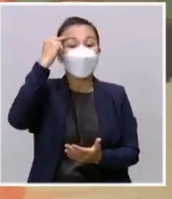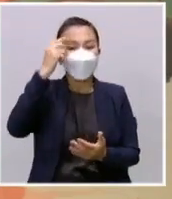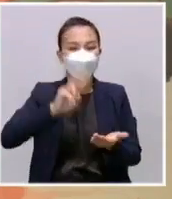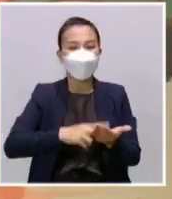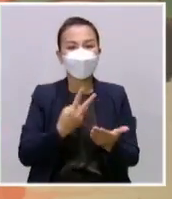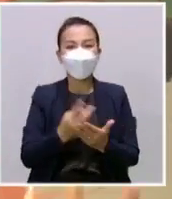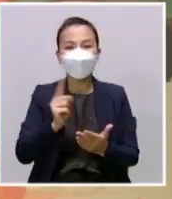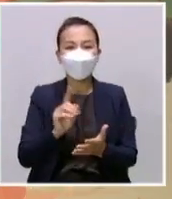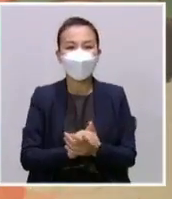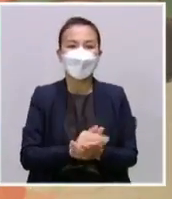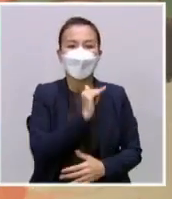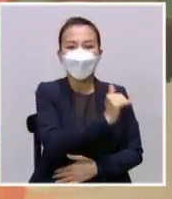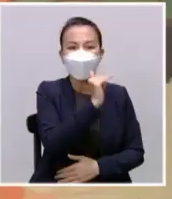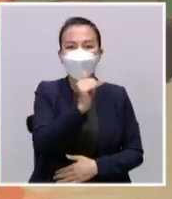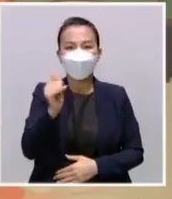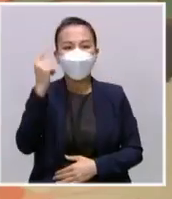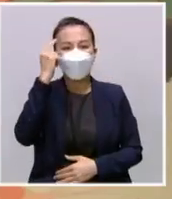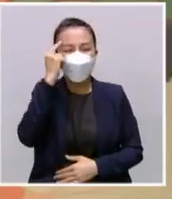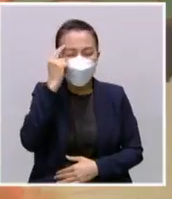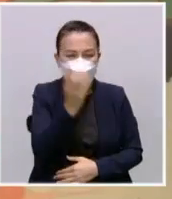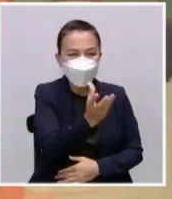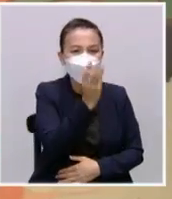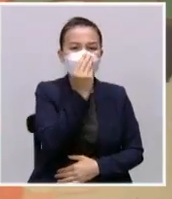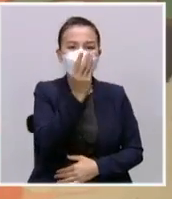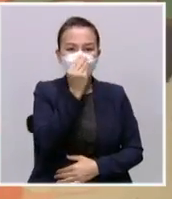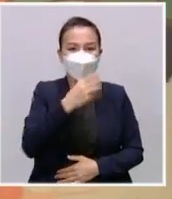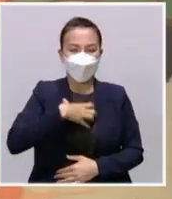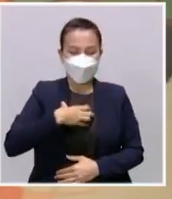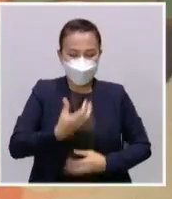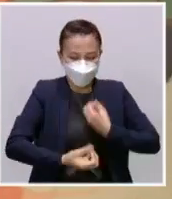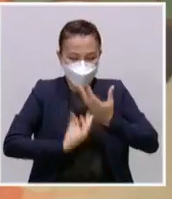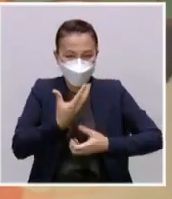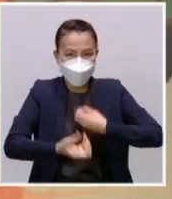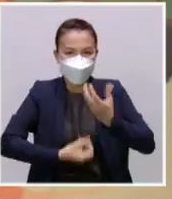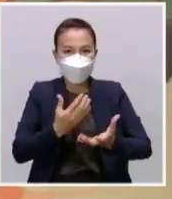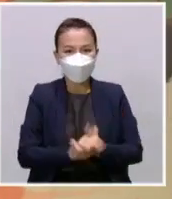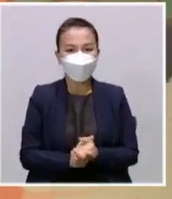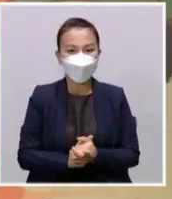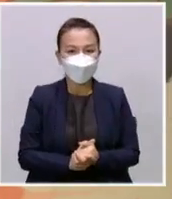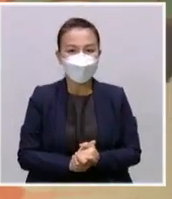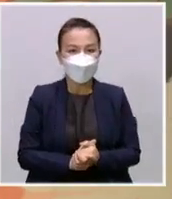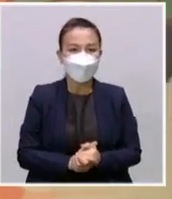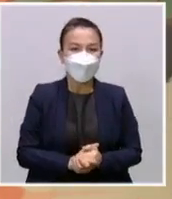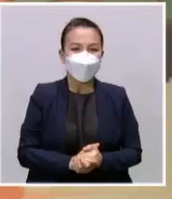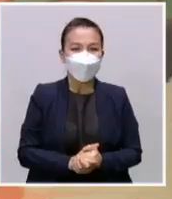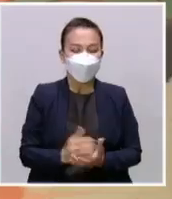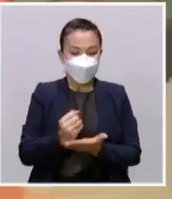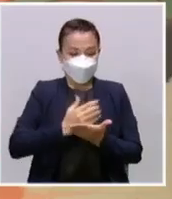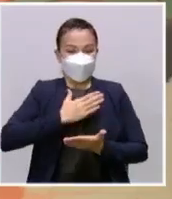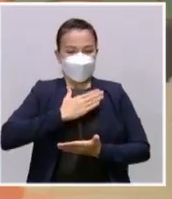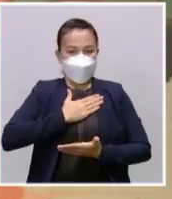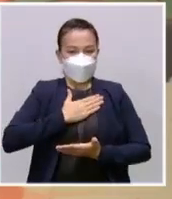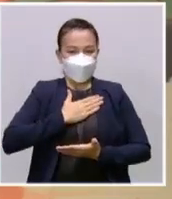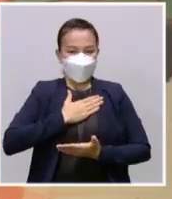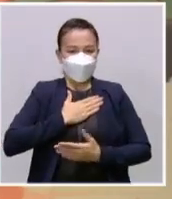วดใช่ไหมคะแล้วก็ไปเวทีนอกแล้วมีความรู้หลายๆอย่างที่อยากจะมาแชร์คือแอนเป็นคนที่เชื่อว่าเราต้องเป็นตัวของเราเองใช่ไหมคะแล้